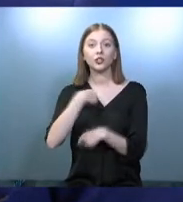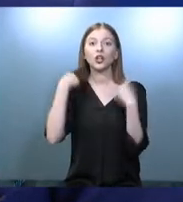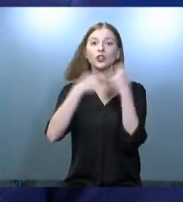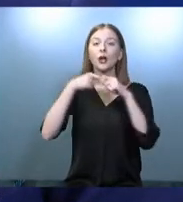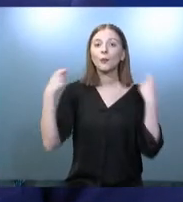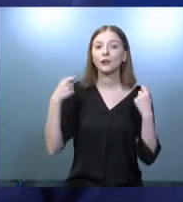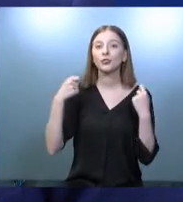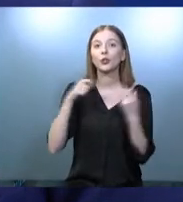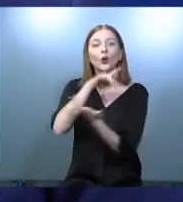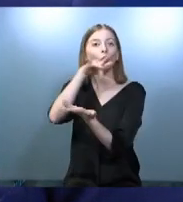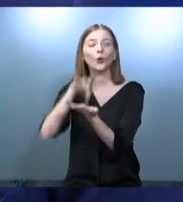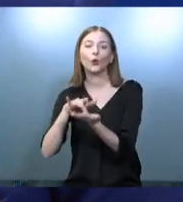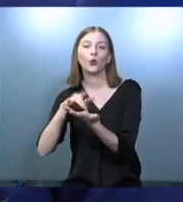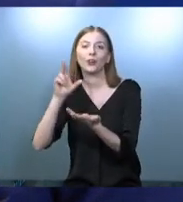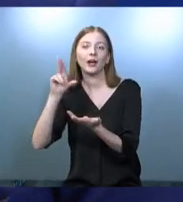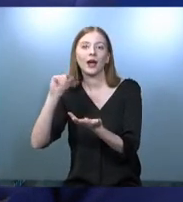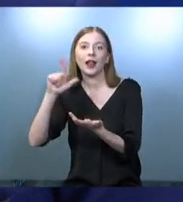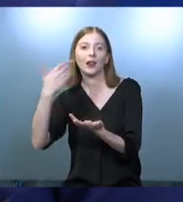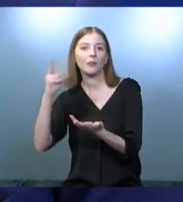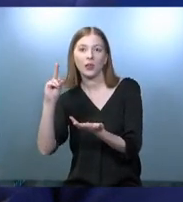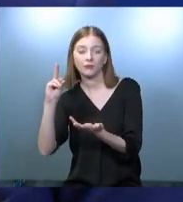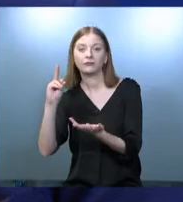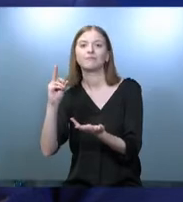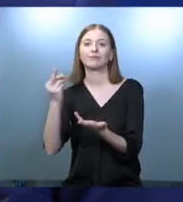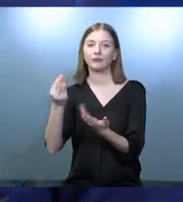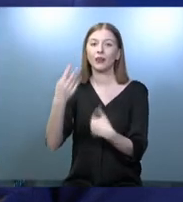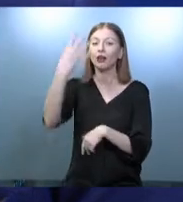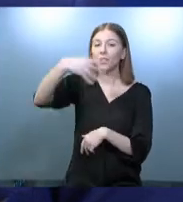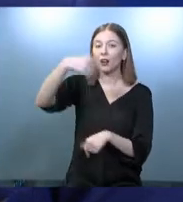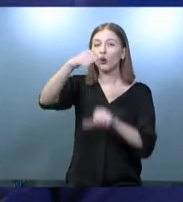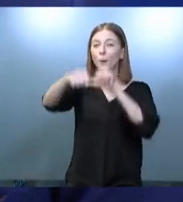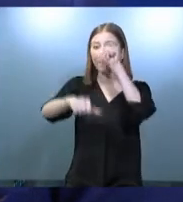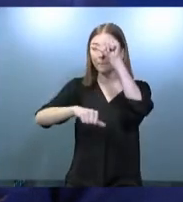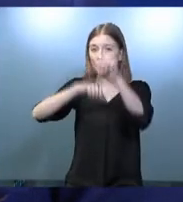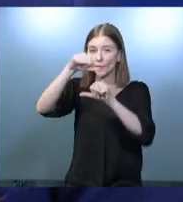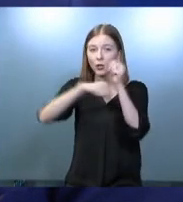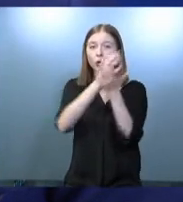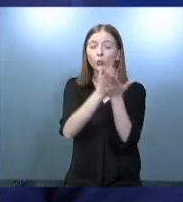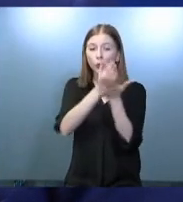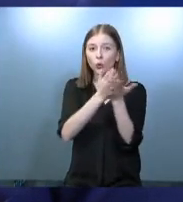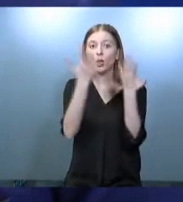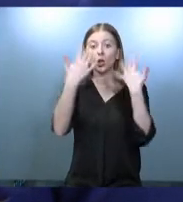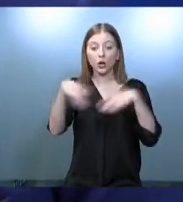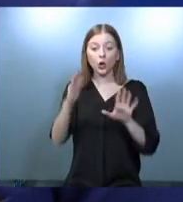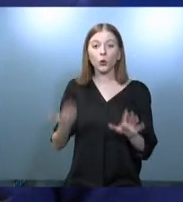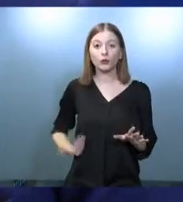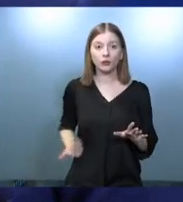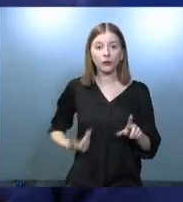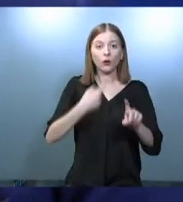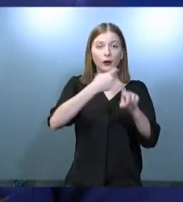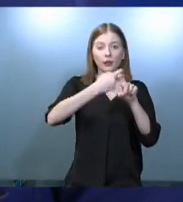iš Kelmės ir 40 beveik metų gyvenu ir dirbu Kėdainių